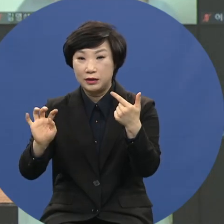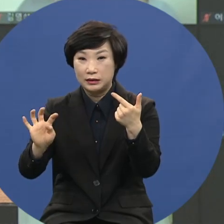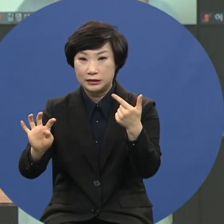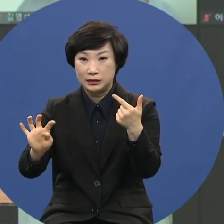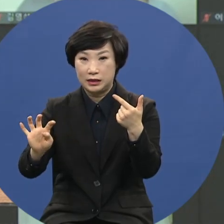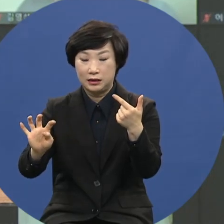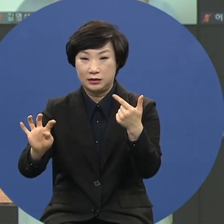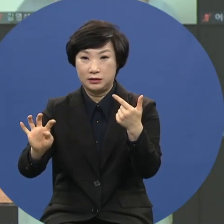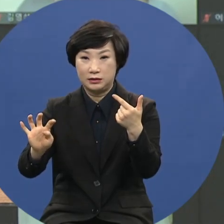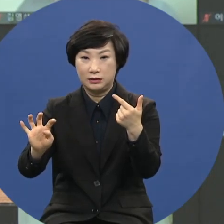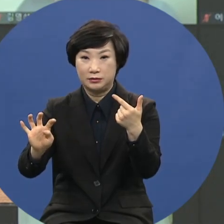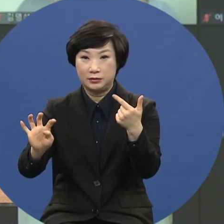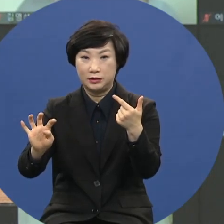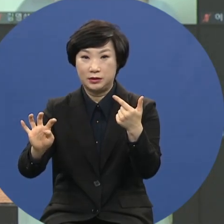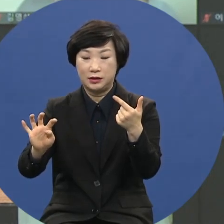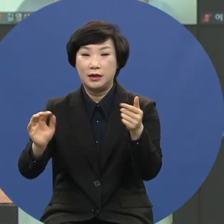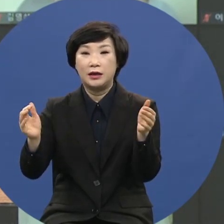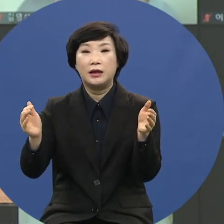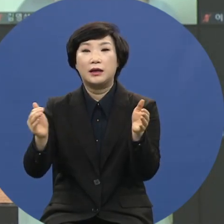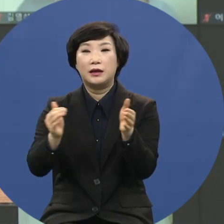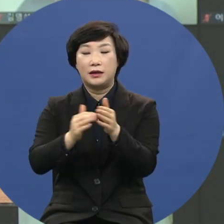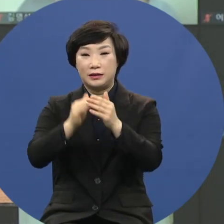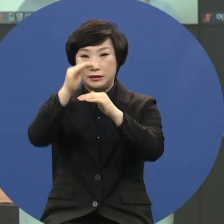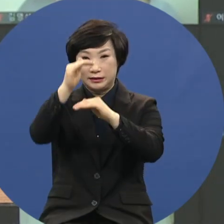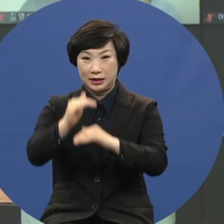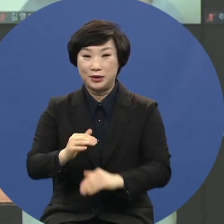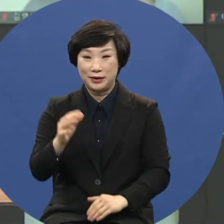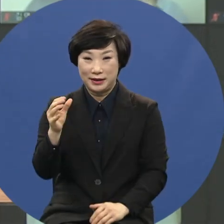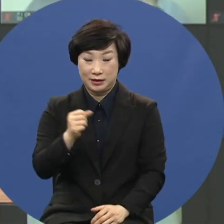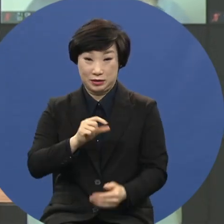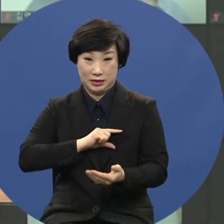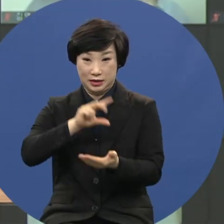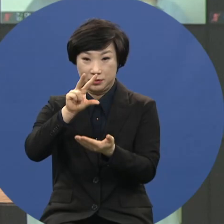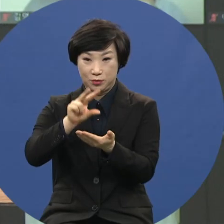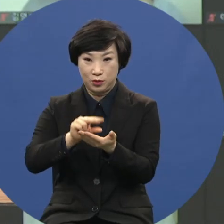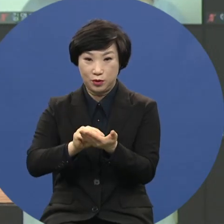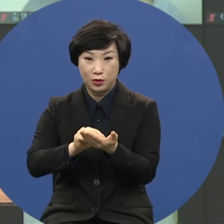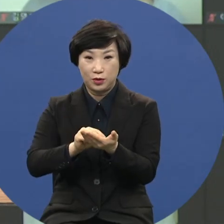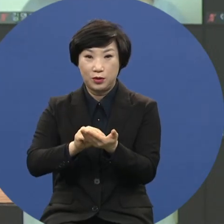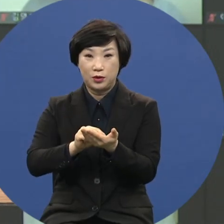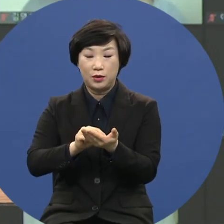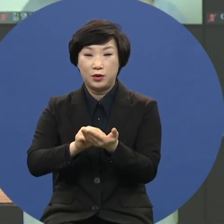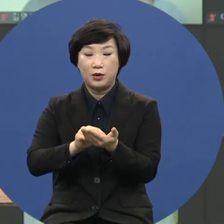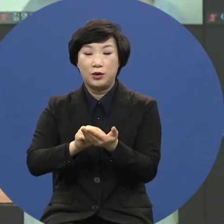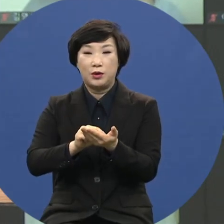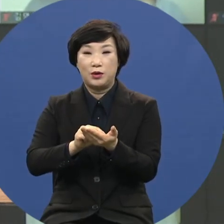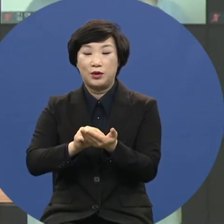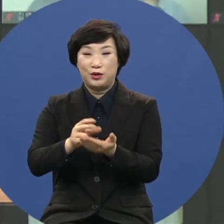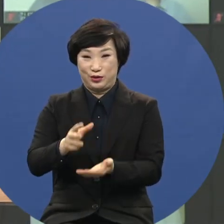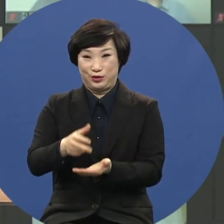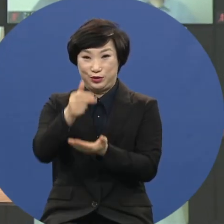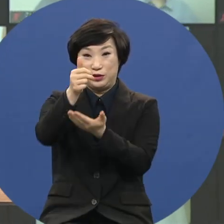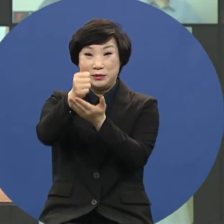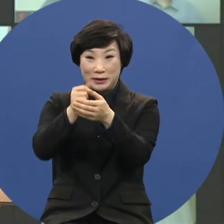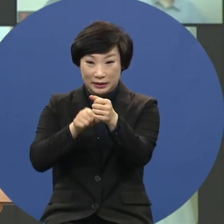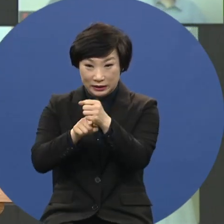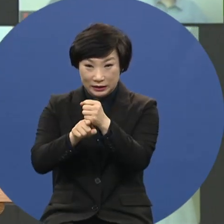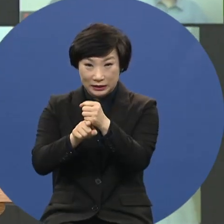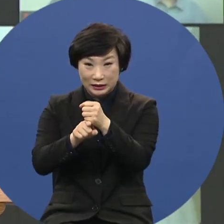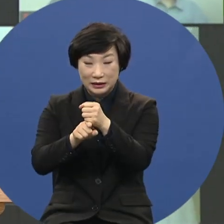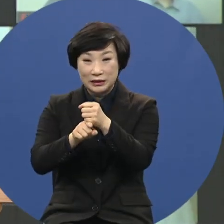38절에서 40절의 본문의 말씀을 중심으로 주님의